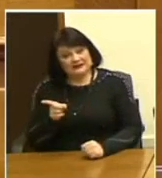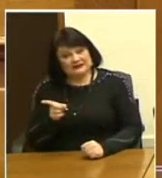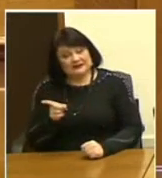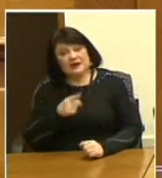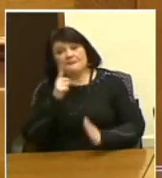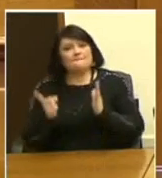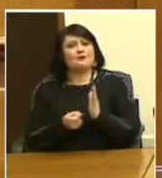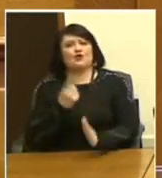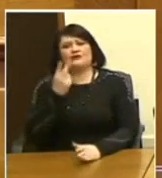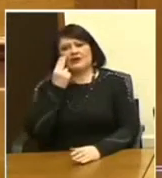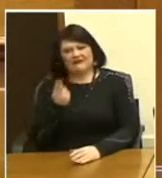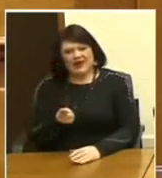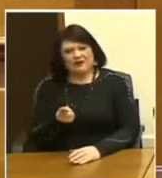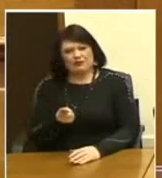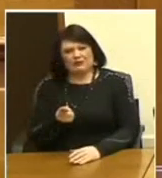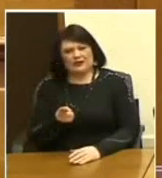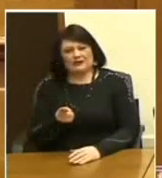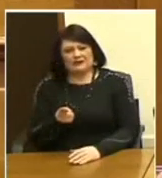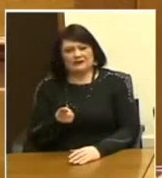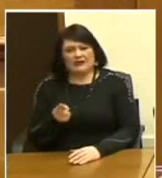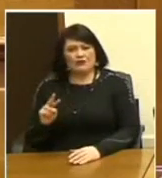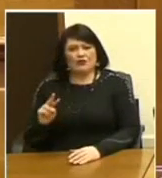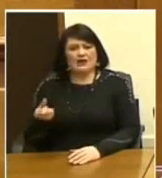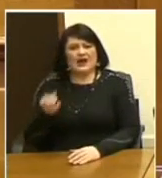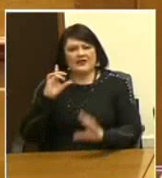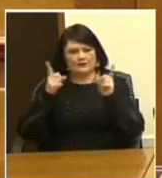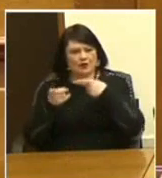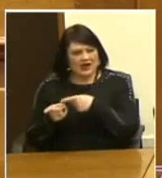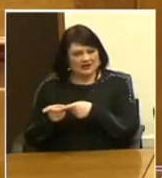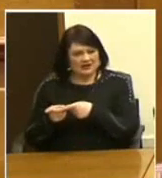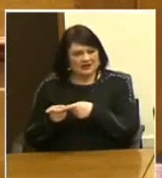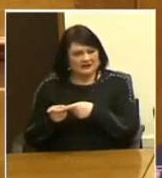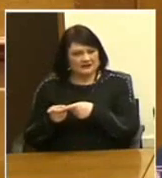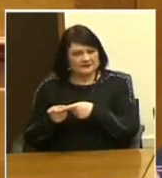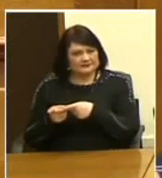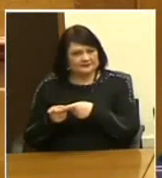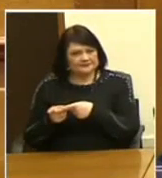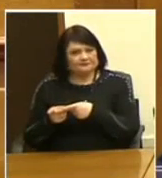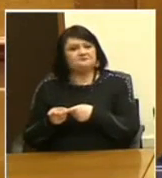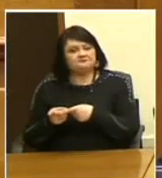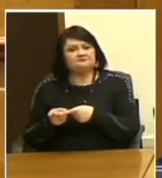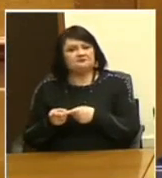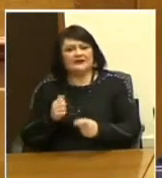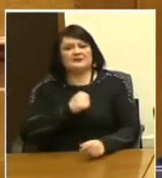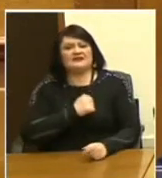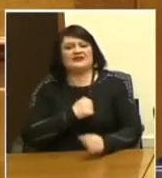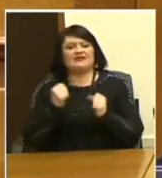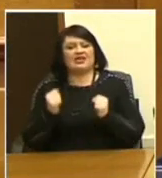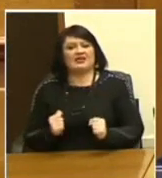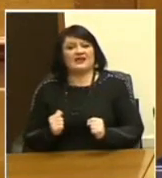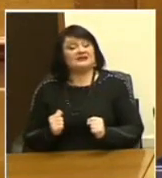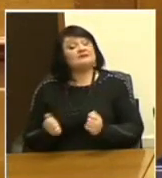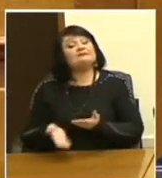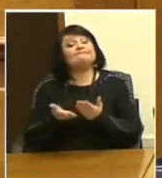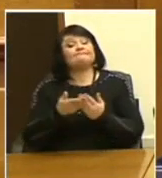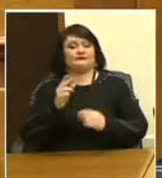φορά βλέπουμε από την πλευρά της αξιωματικής αντιπολίτευσης, τη Νέα Δημοκρατία, είναι μια στάση και θέση η οποία δεν ευνοεί τα συμφέροντα της χώρας.